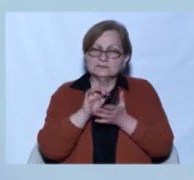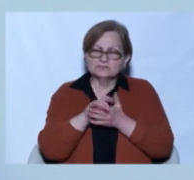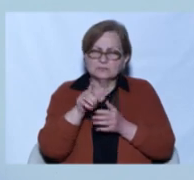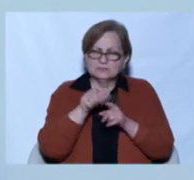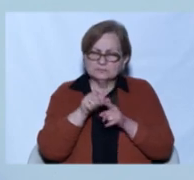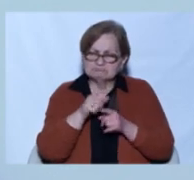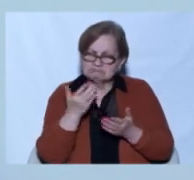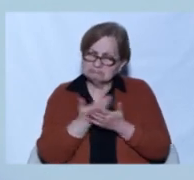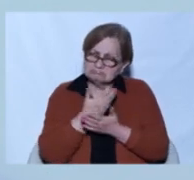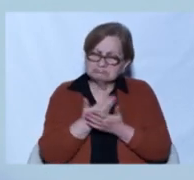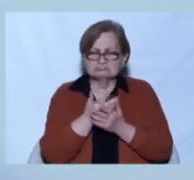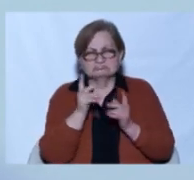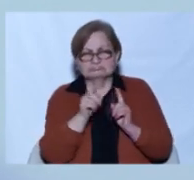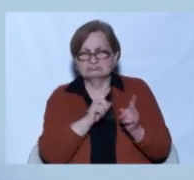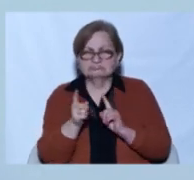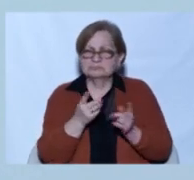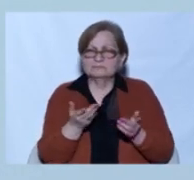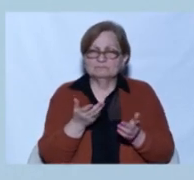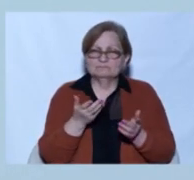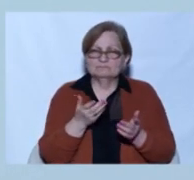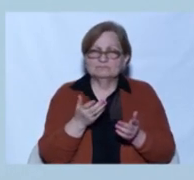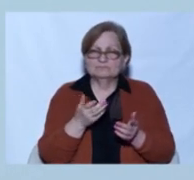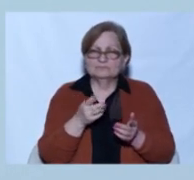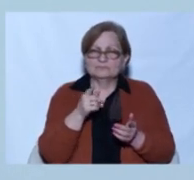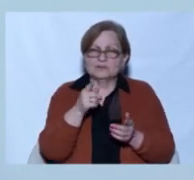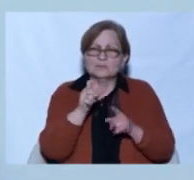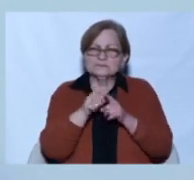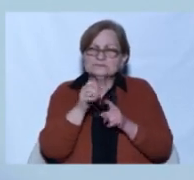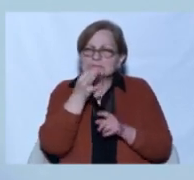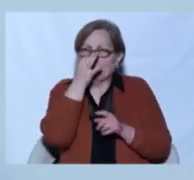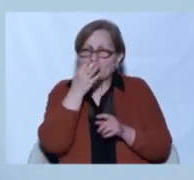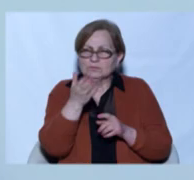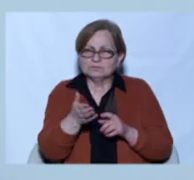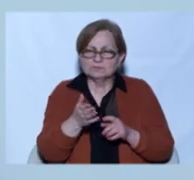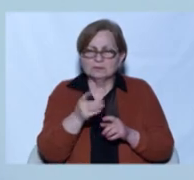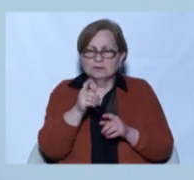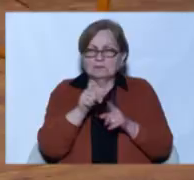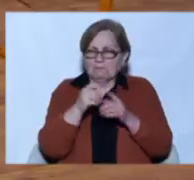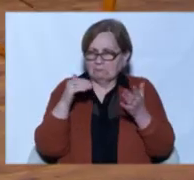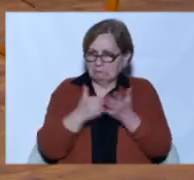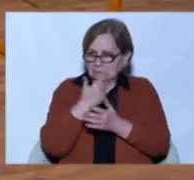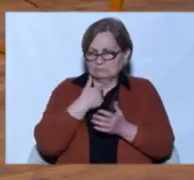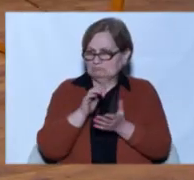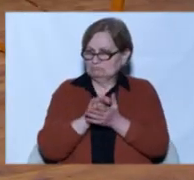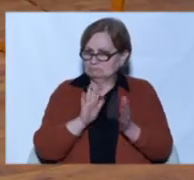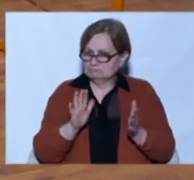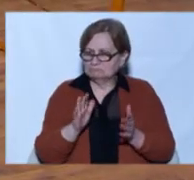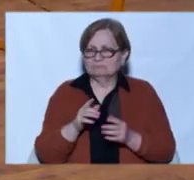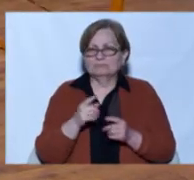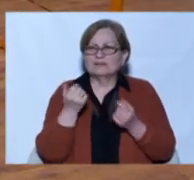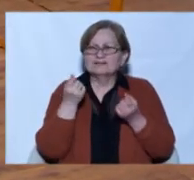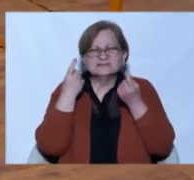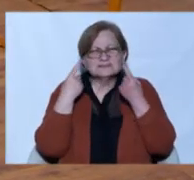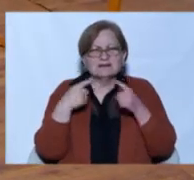სიტყვებს, სიტყვებს, რომლებზეც შეყვარებული ხარ, რომლებსაც არ იცნობ, ან რაღაც სხვა